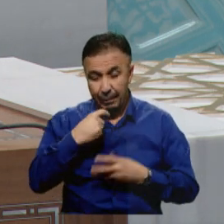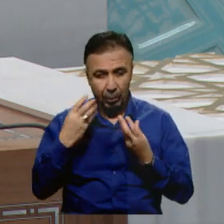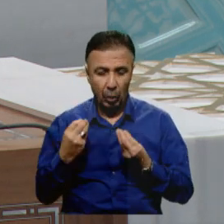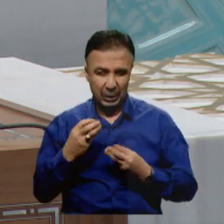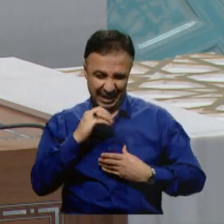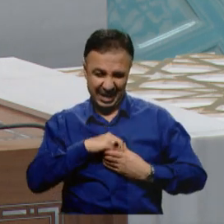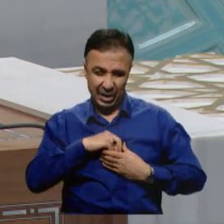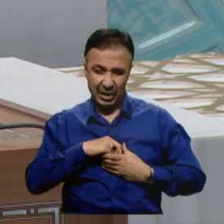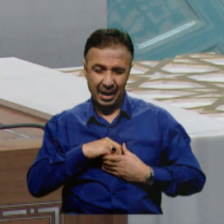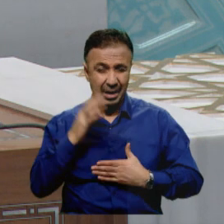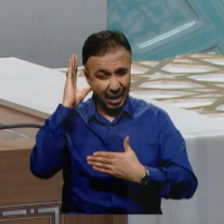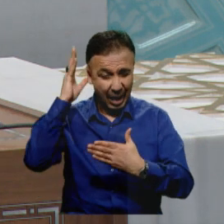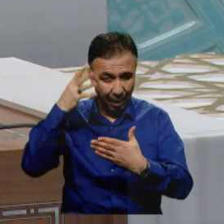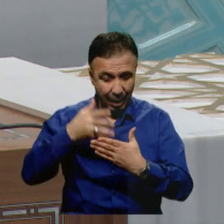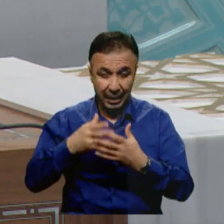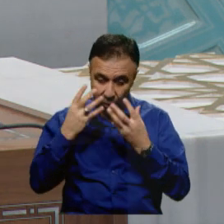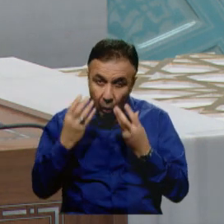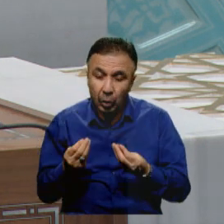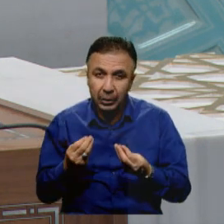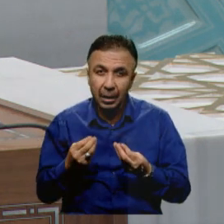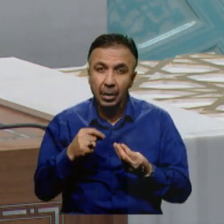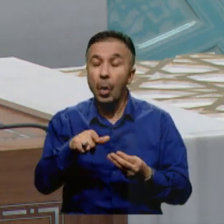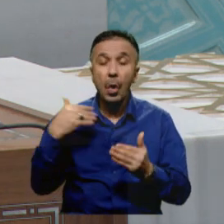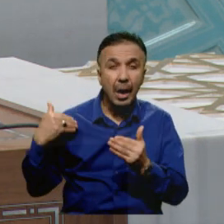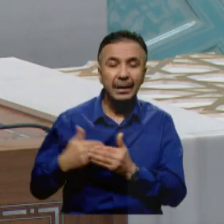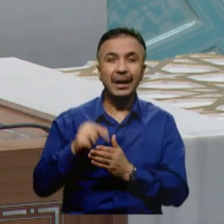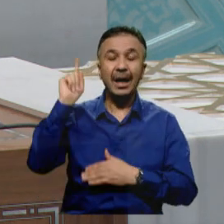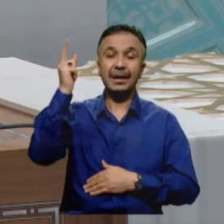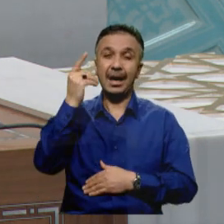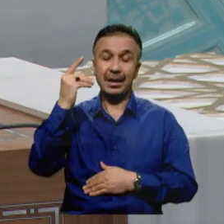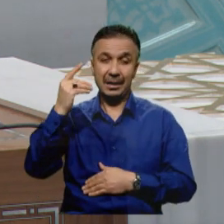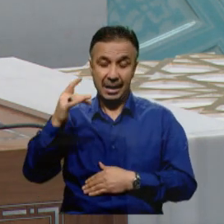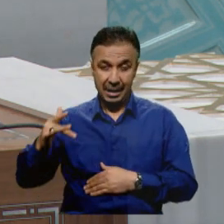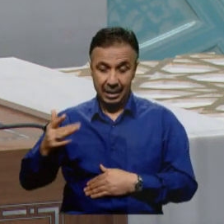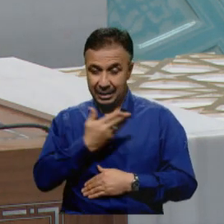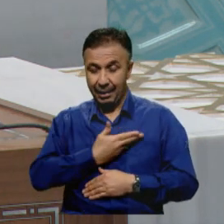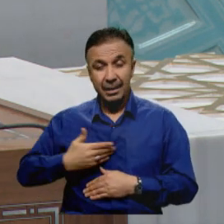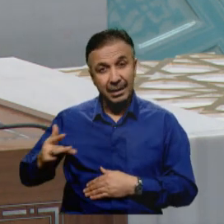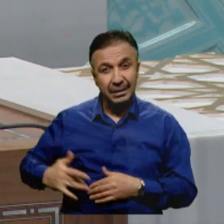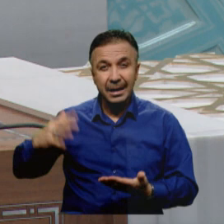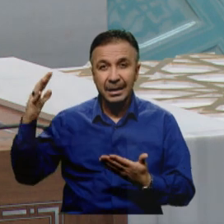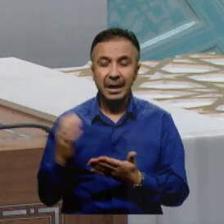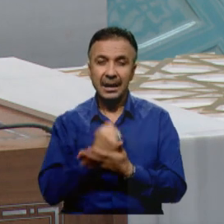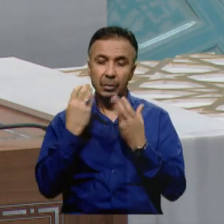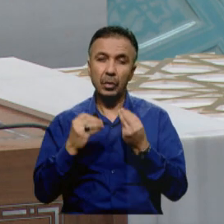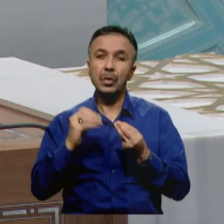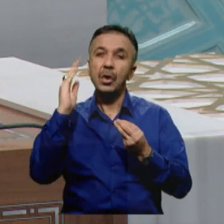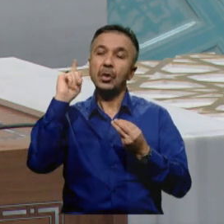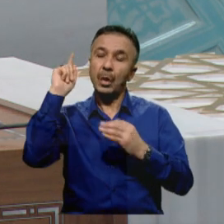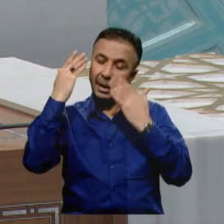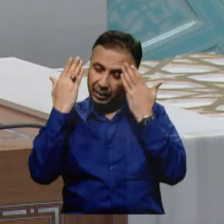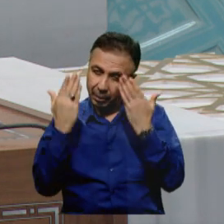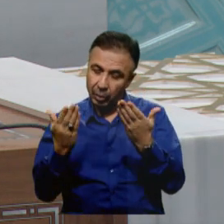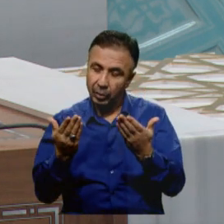ne kadar ibadetli, ihlaslı olursak, o kadar Allah'ın sevgisini, rızasını kazanmış oluruz. Dualarımızın kabulüne vesile